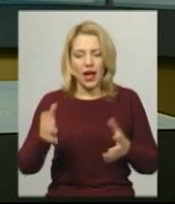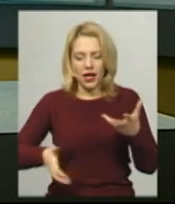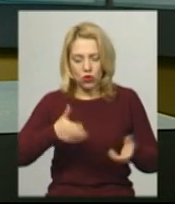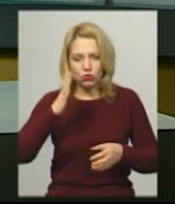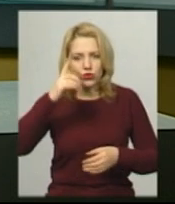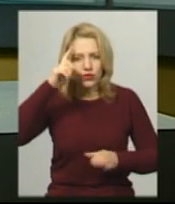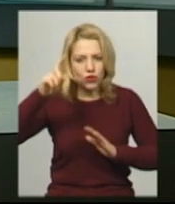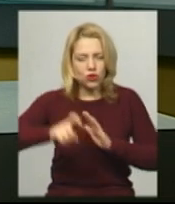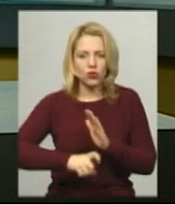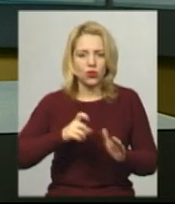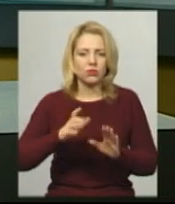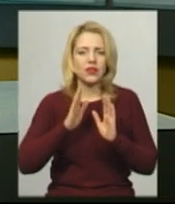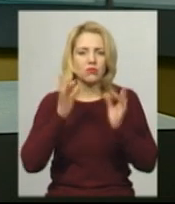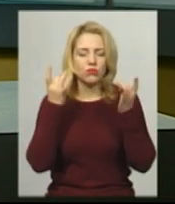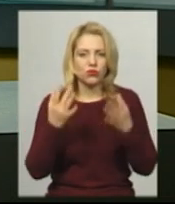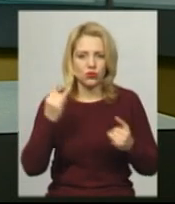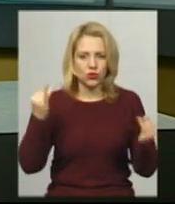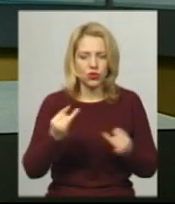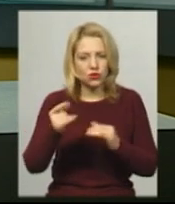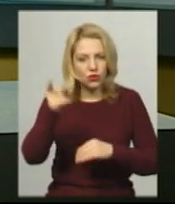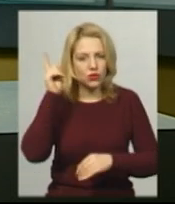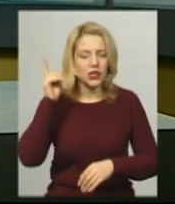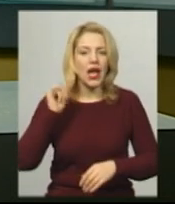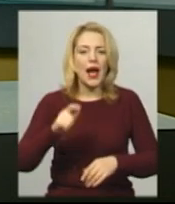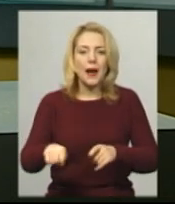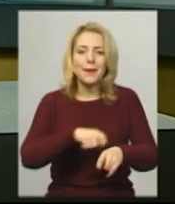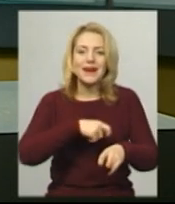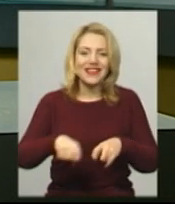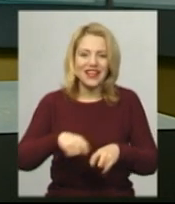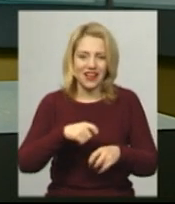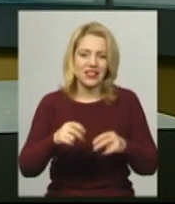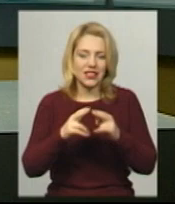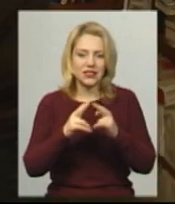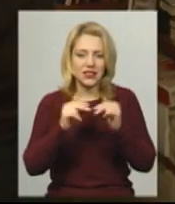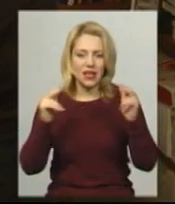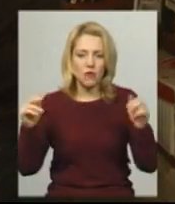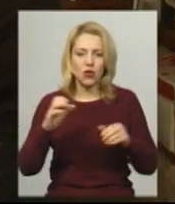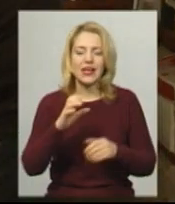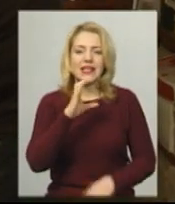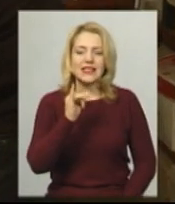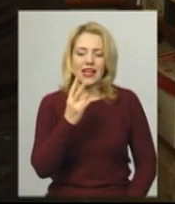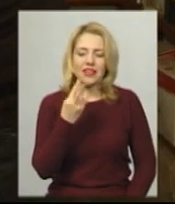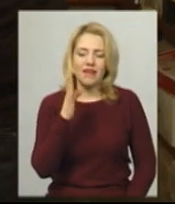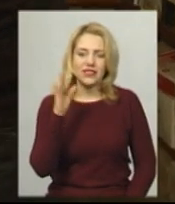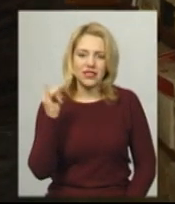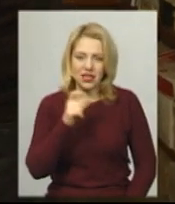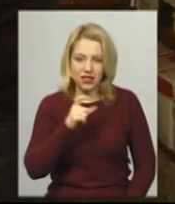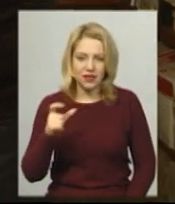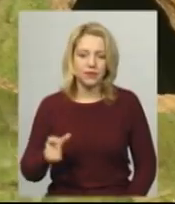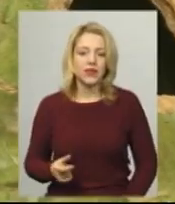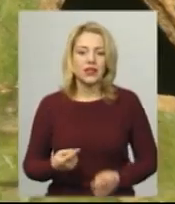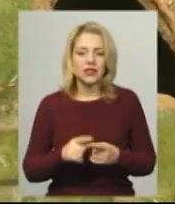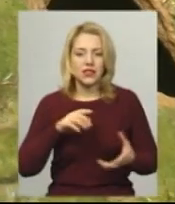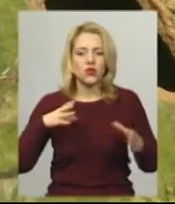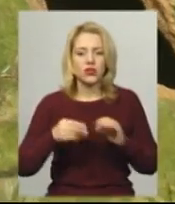сторінки літописної історії, а й матеріальні історії замку Синявських. Це результати археологічних досліджень